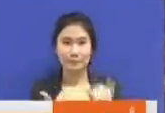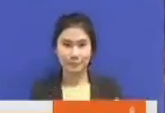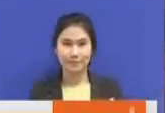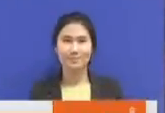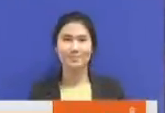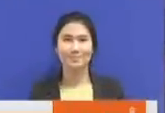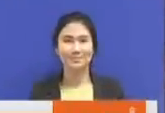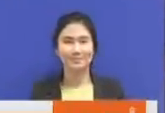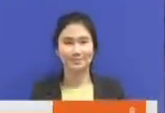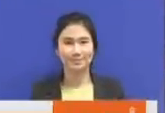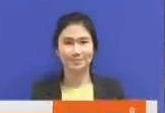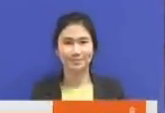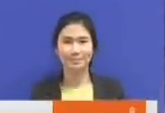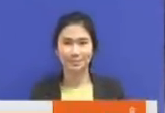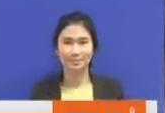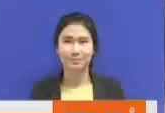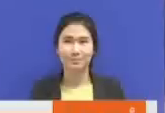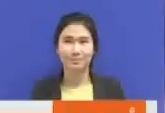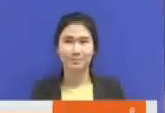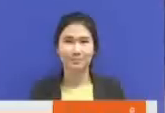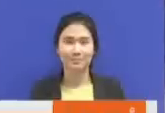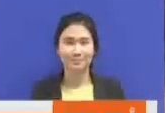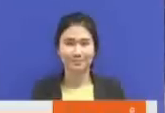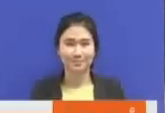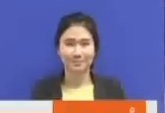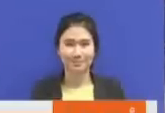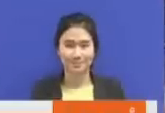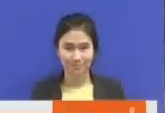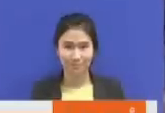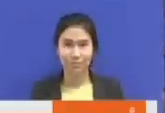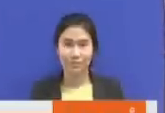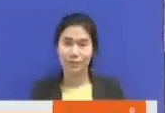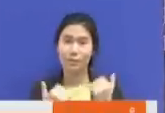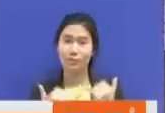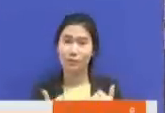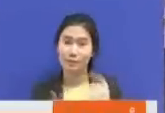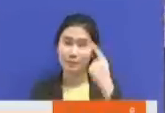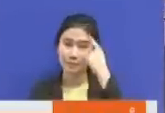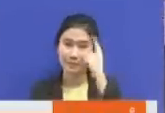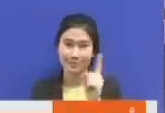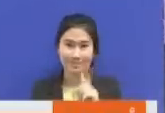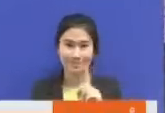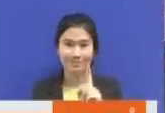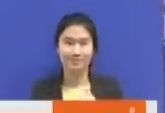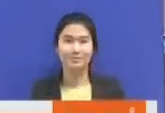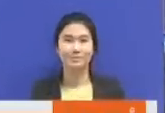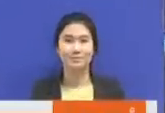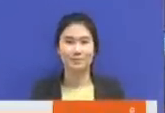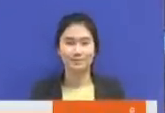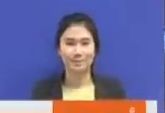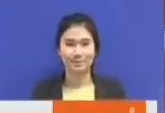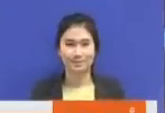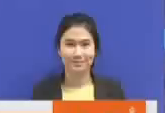แห้งและก็ทราบว่าขอเพียง